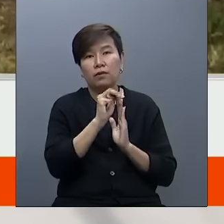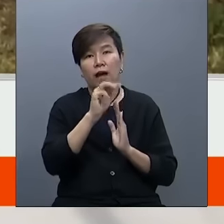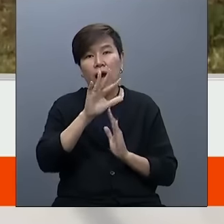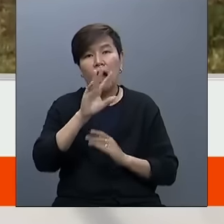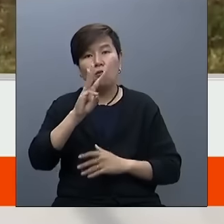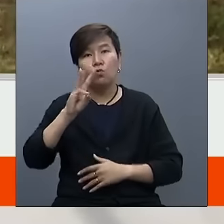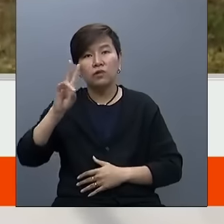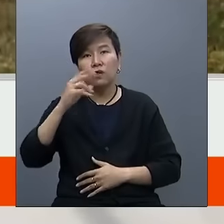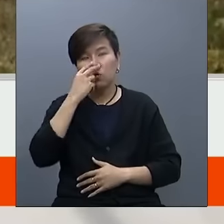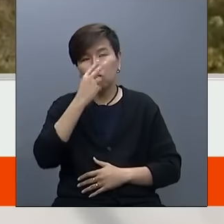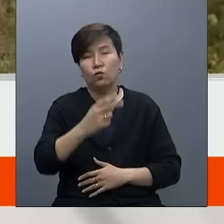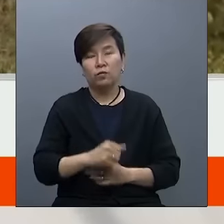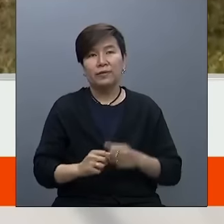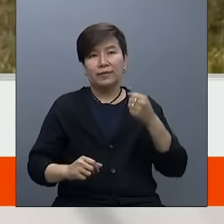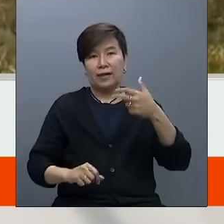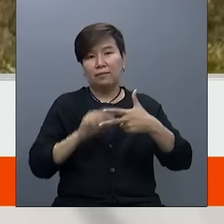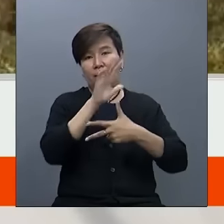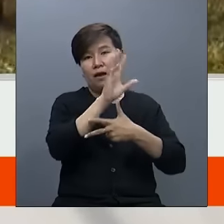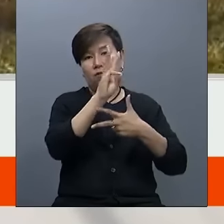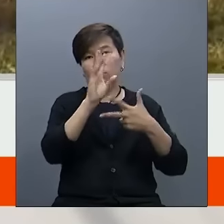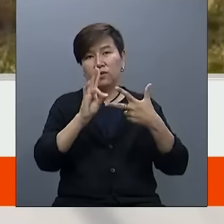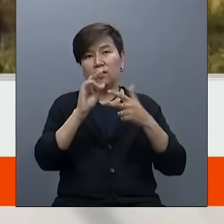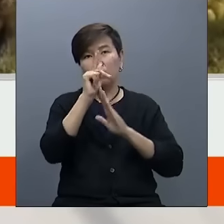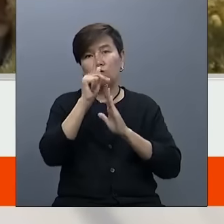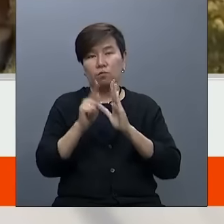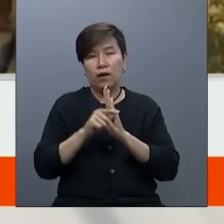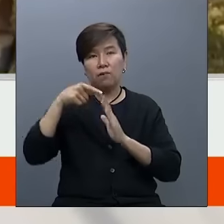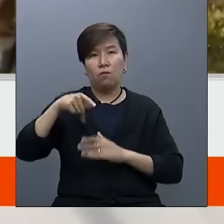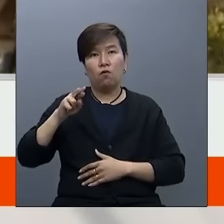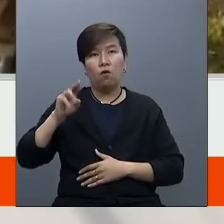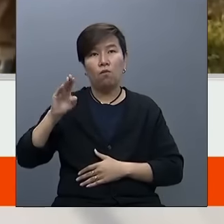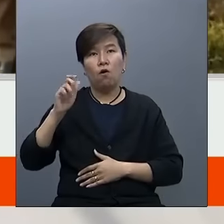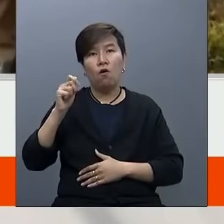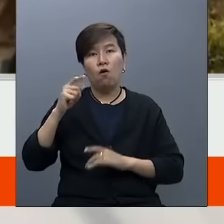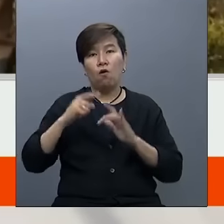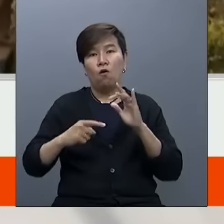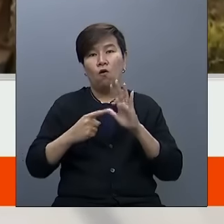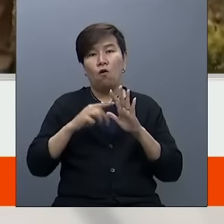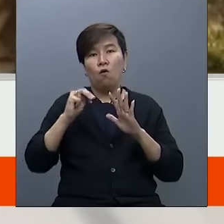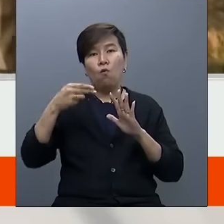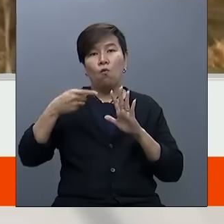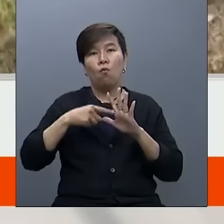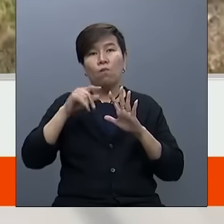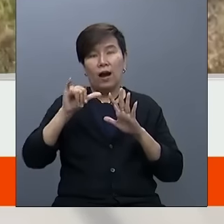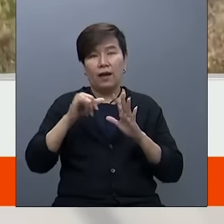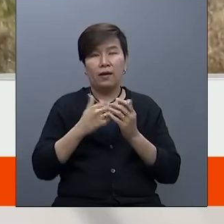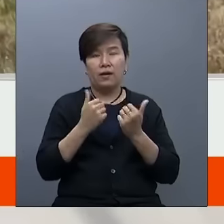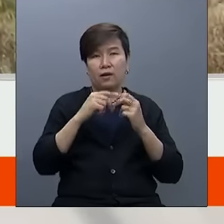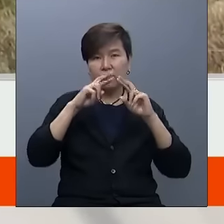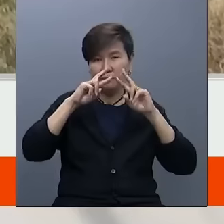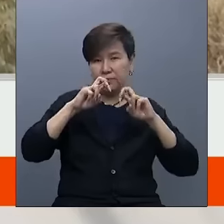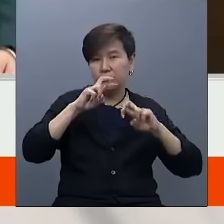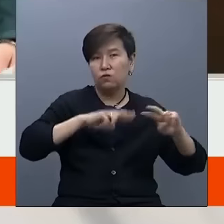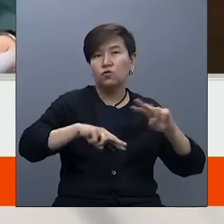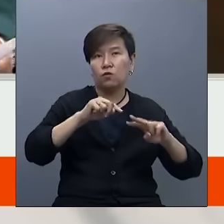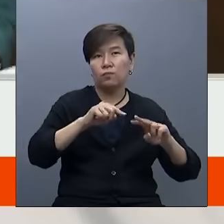มันมี3มาตรานะฮะที่มีโทษตามกฎหมายของพระราชบัญญัติอุ้มหายเนี่ย ค่ะคือตอนนี้กำลัง ระหว่างสอบสวน อยู่ระหว่างสอบคาดว่าจะ